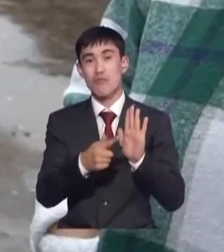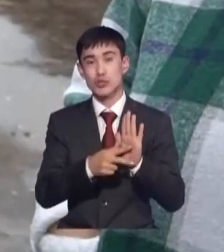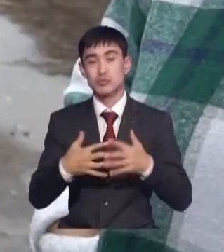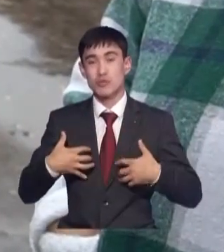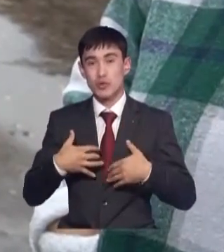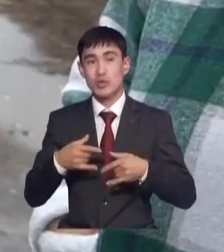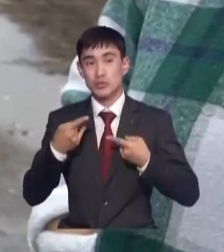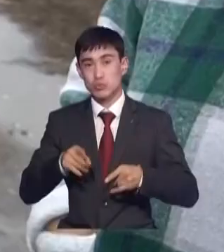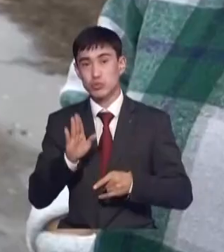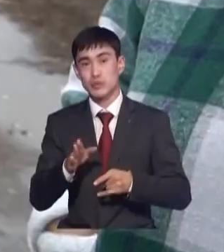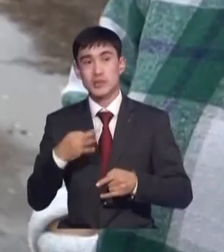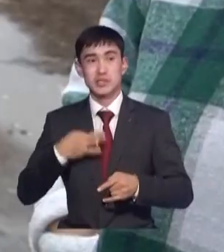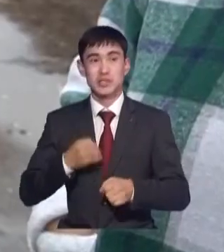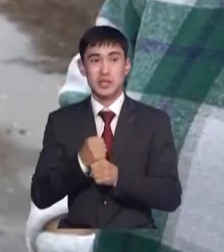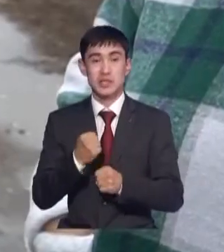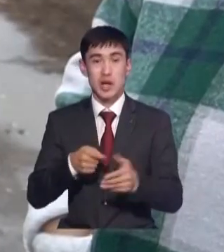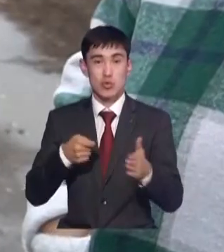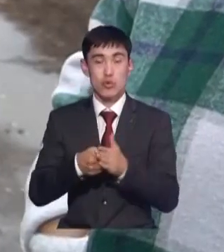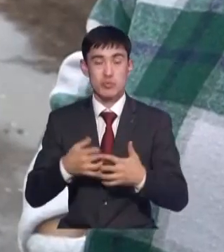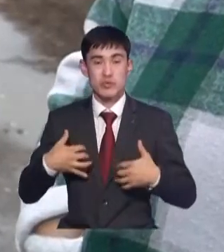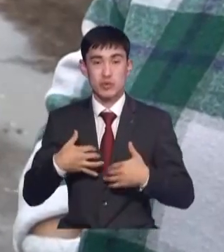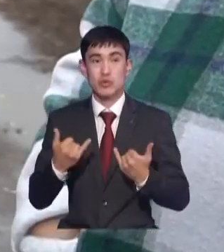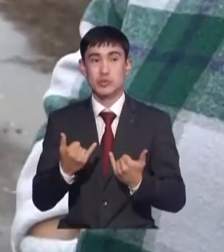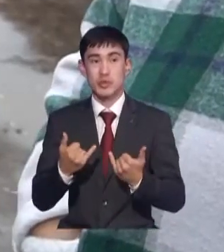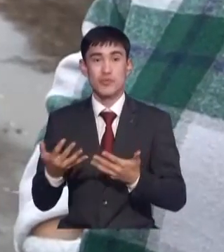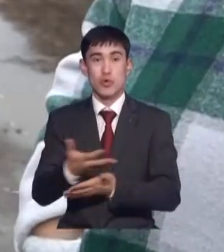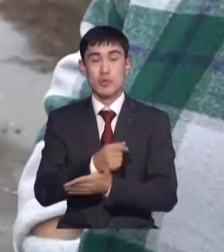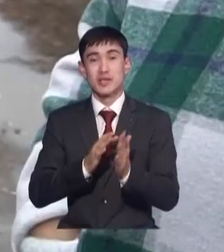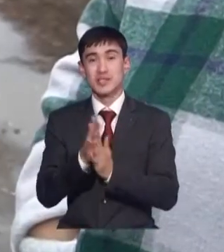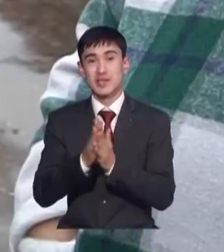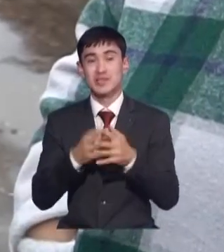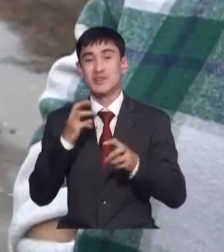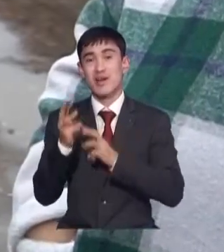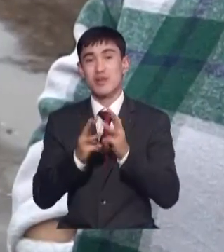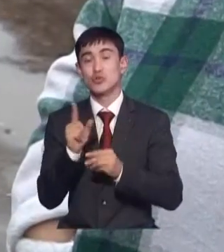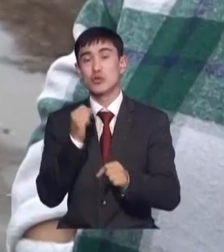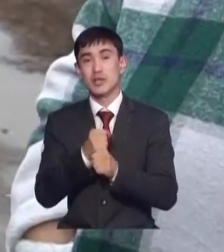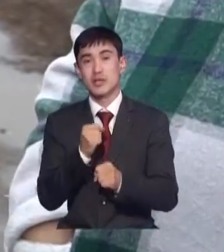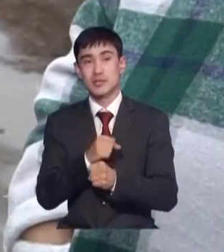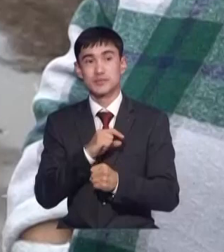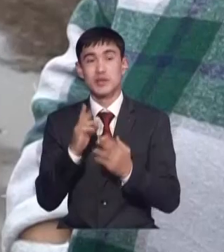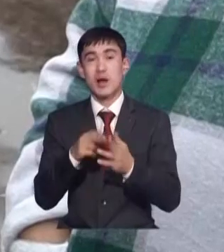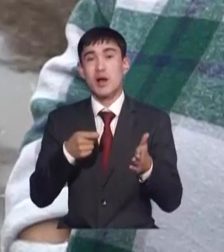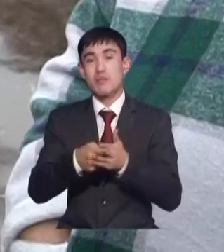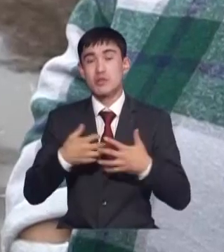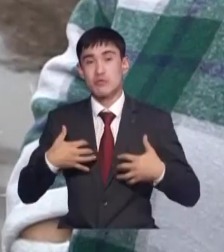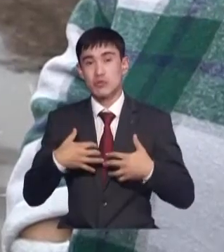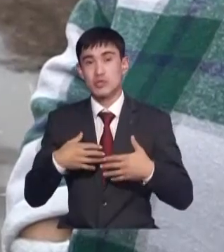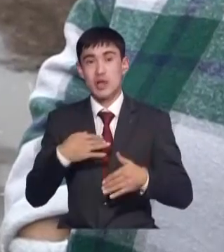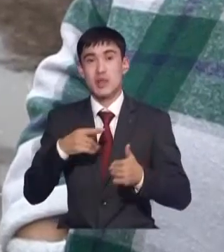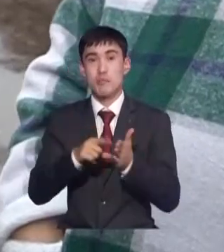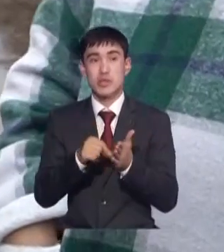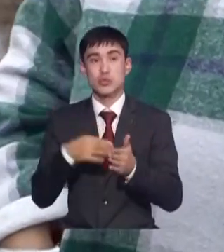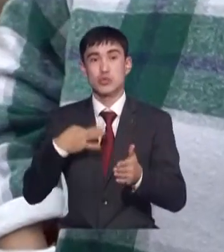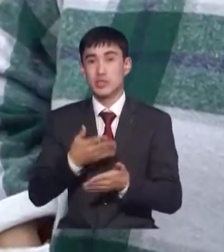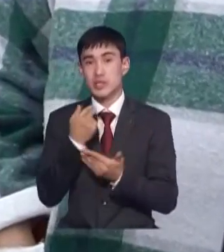собираются телиться. Сын хотел заняться откормом скота, но теперь все собранное сено сгорело. Что нам теперь делать? Как кормить скот? Я на пенсии, у